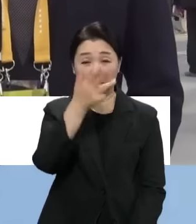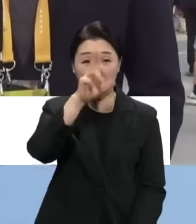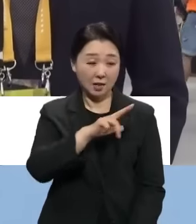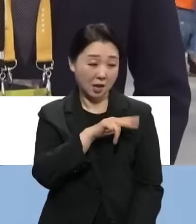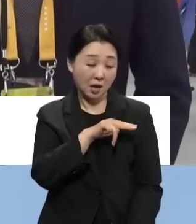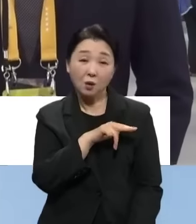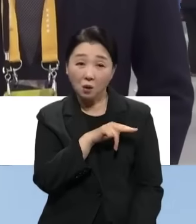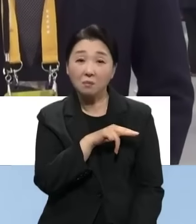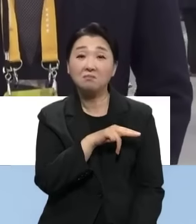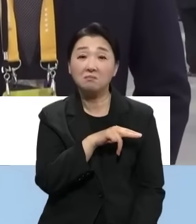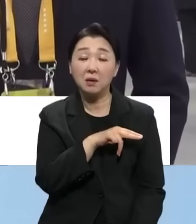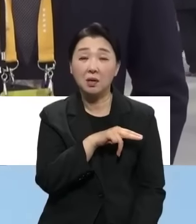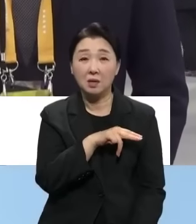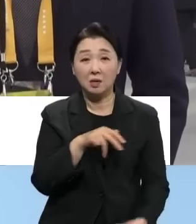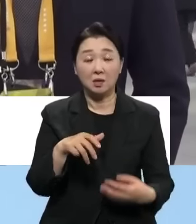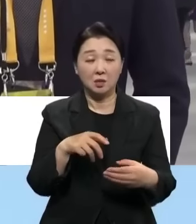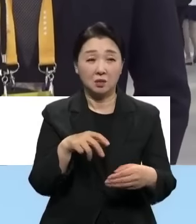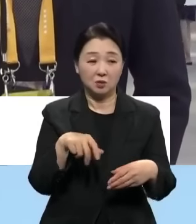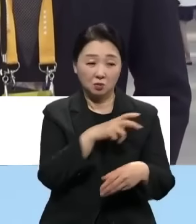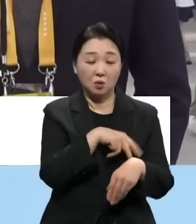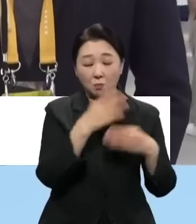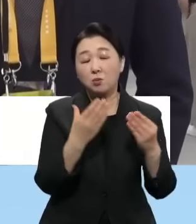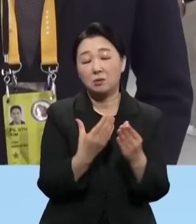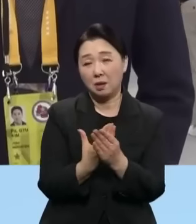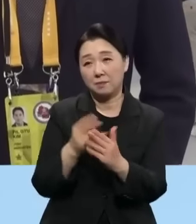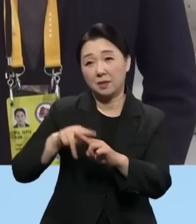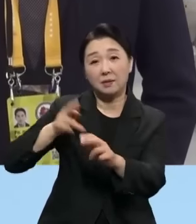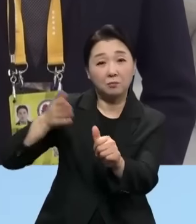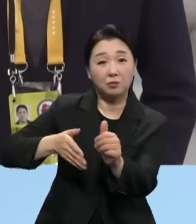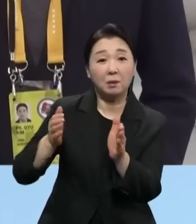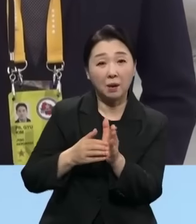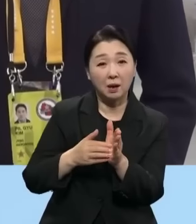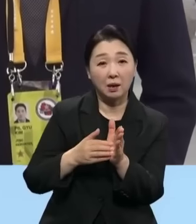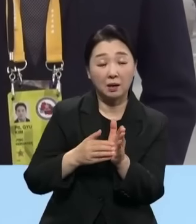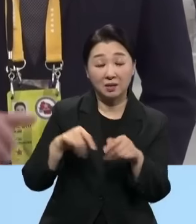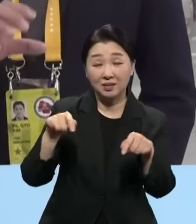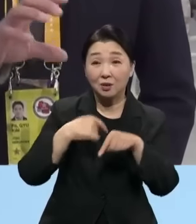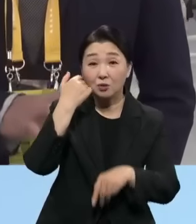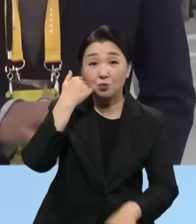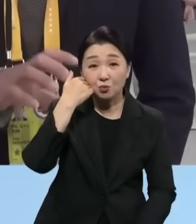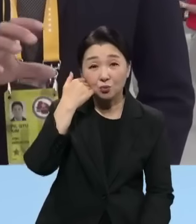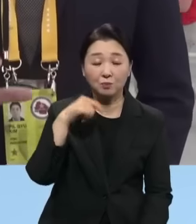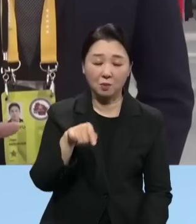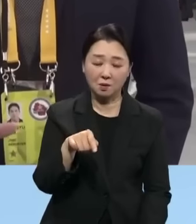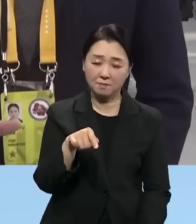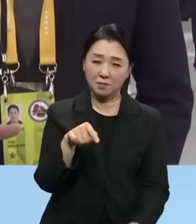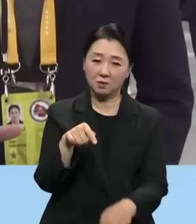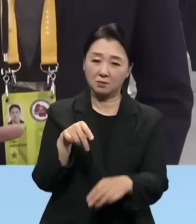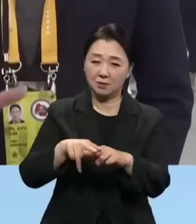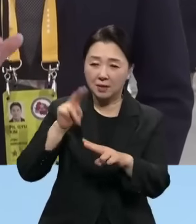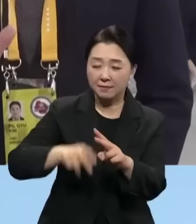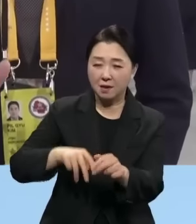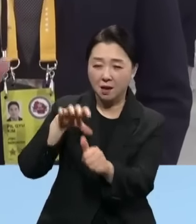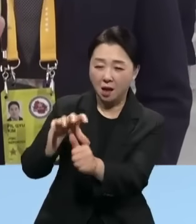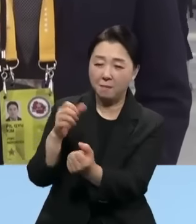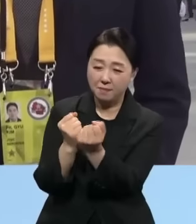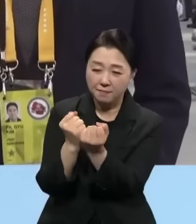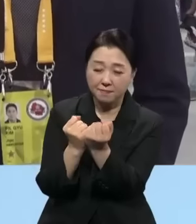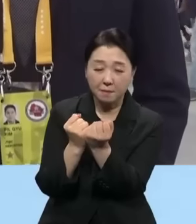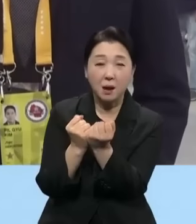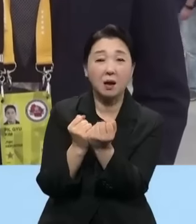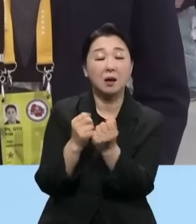모두가 바이든에게 사퇴를 권유한 걸로 알려졌습니다. 정치 매체 악시오스는 이런 압박과 설득 때문에 이르면